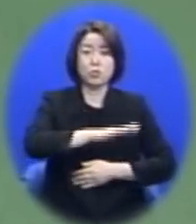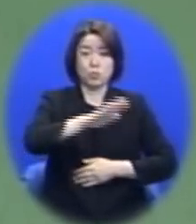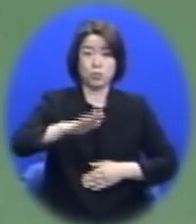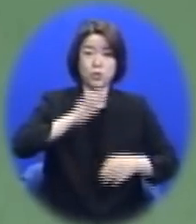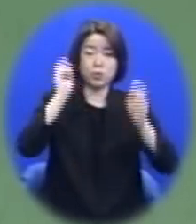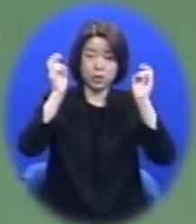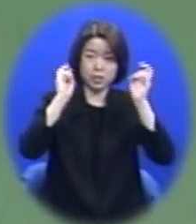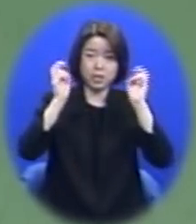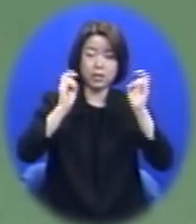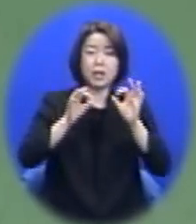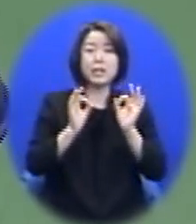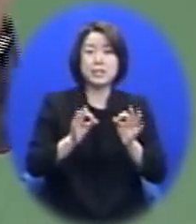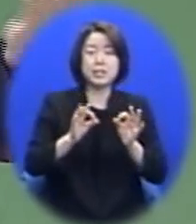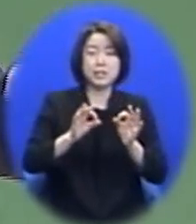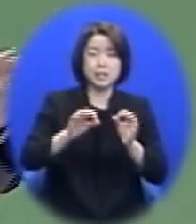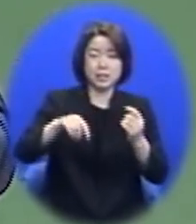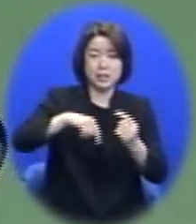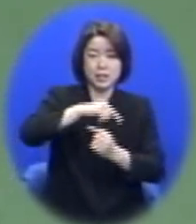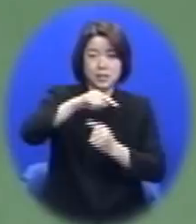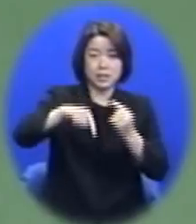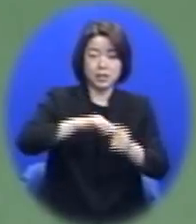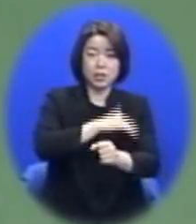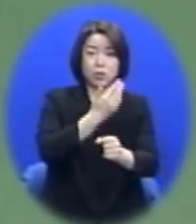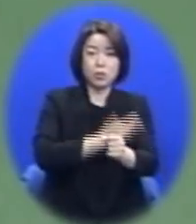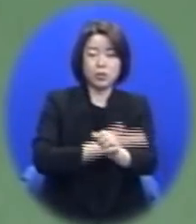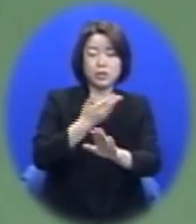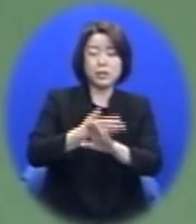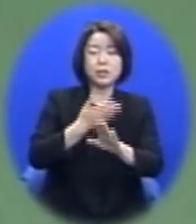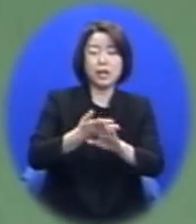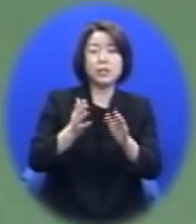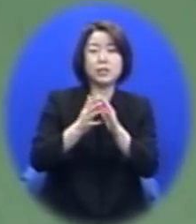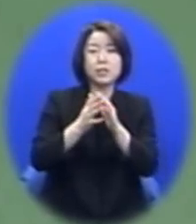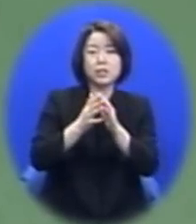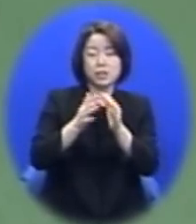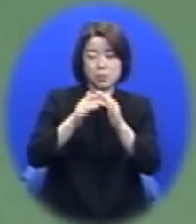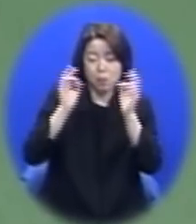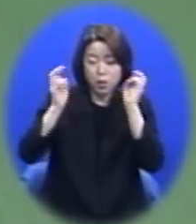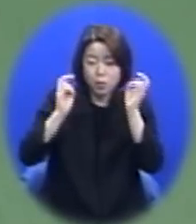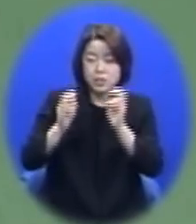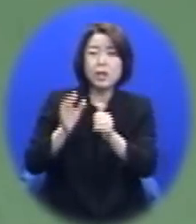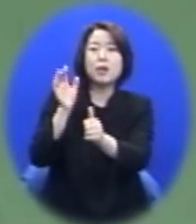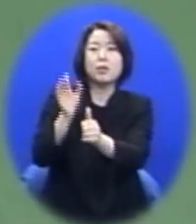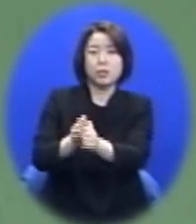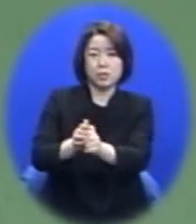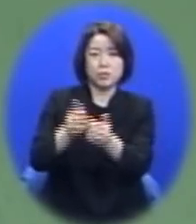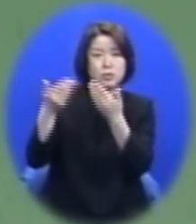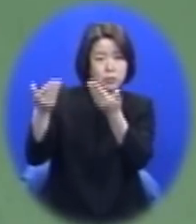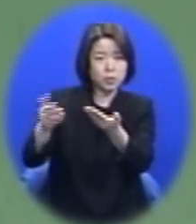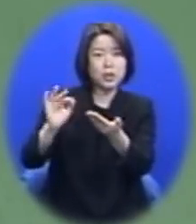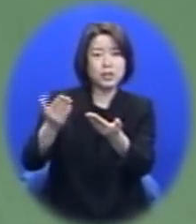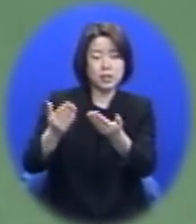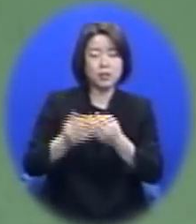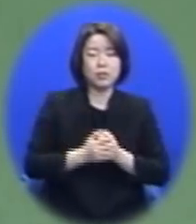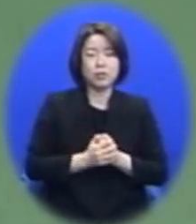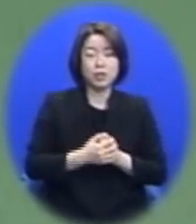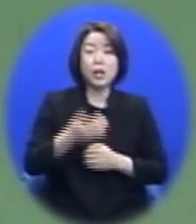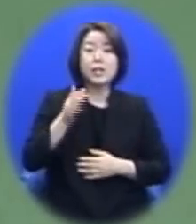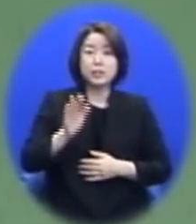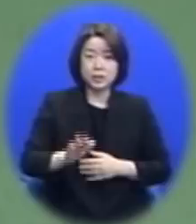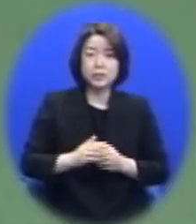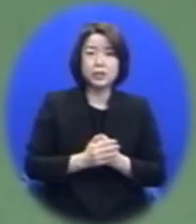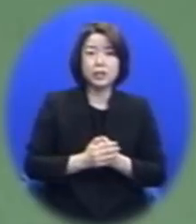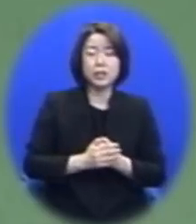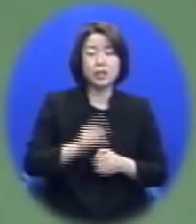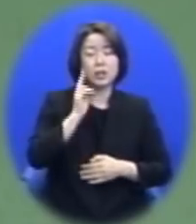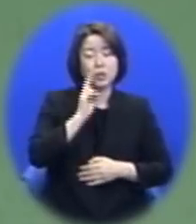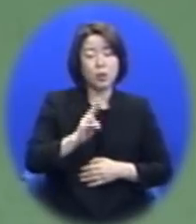이제는 경영권을 다른 회사에 넘겨야 될 사정이 됐습니다. 그런데